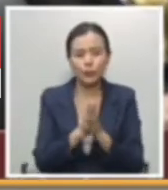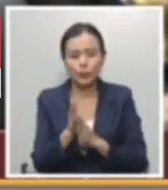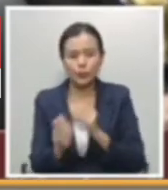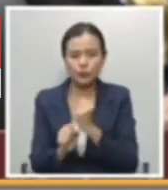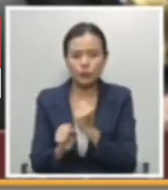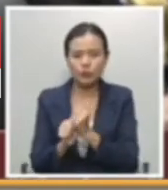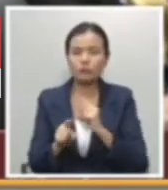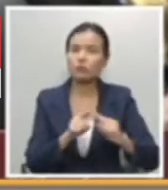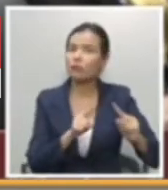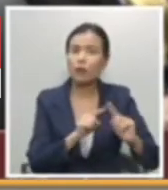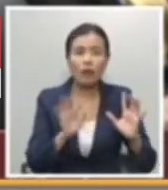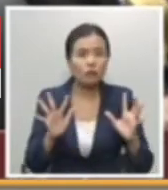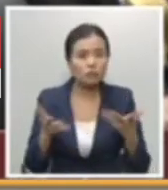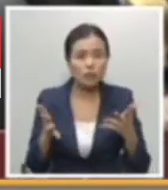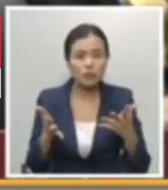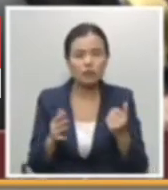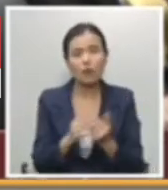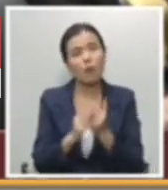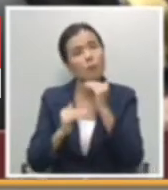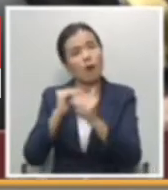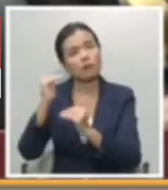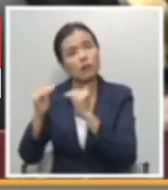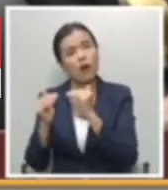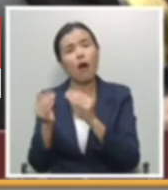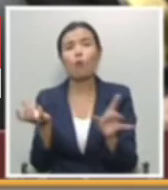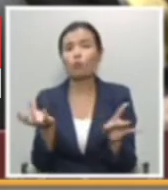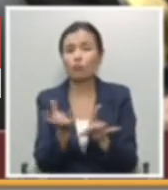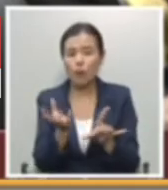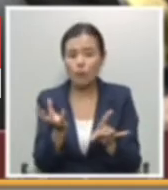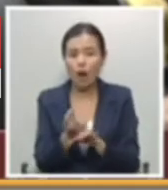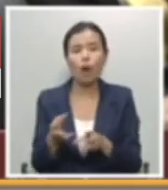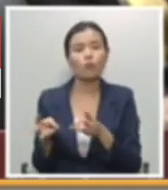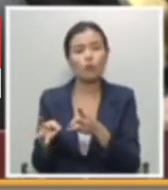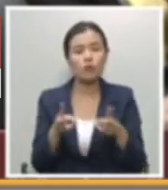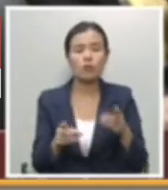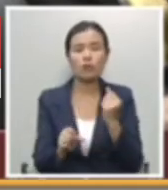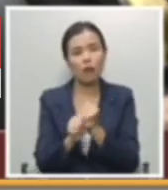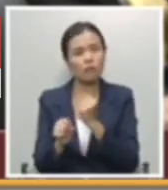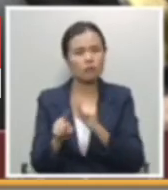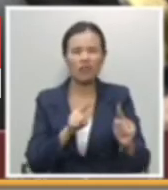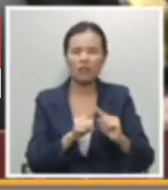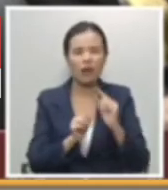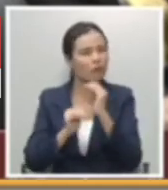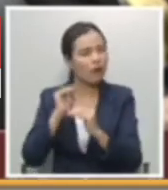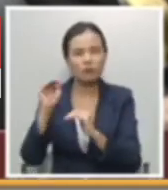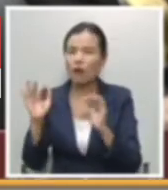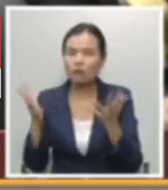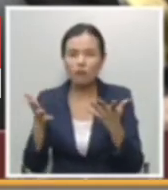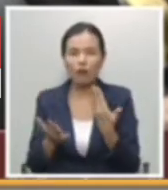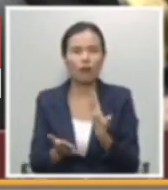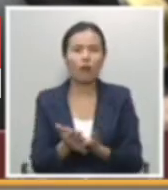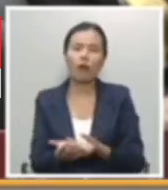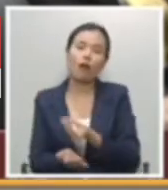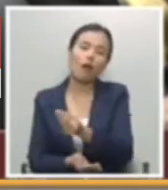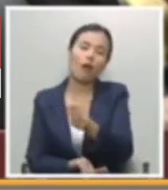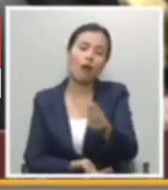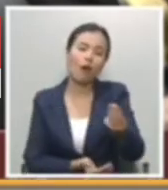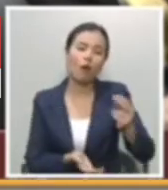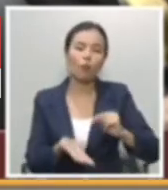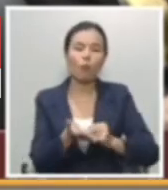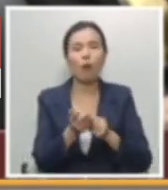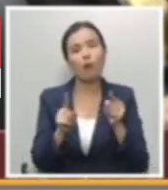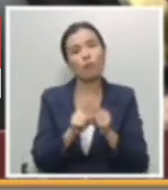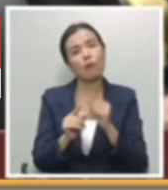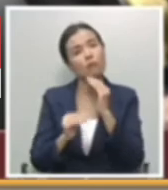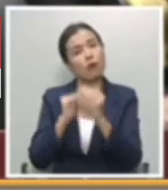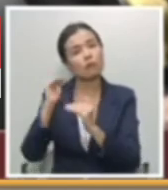ยไม่ได้พัฒนาประสิทธิภาพและรูปแบบการผลิตการแจกเงินโดยไม่ยึดโยงกับการพั